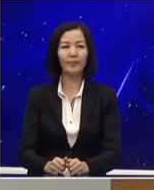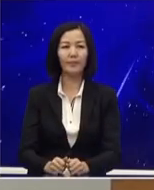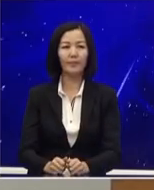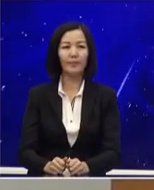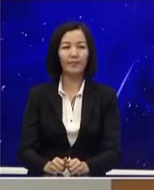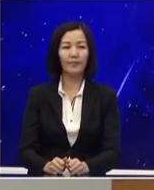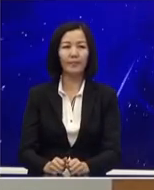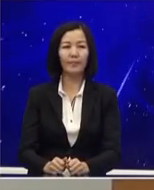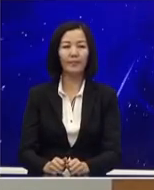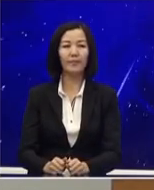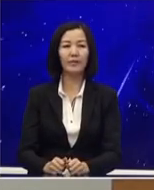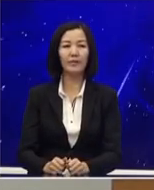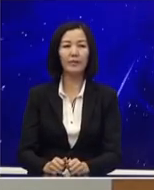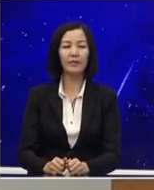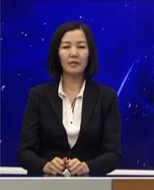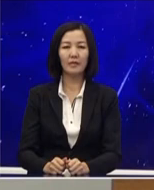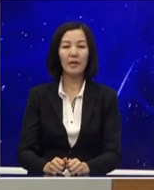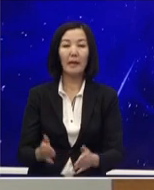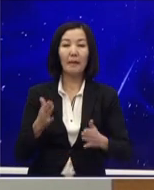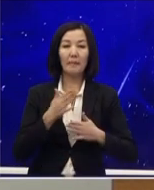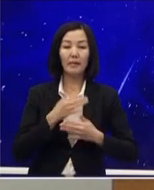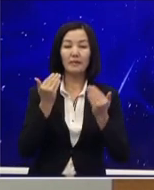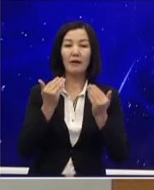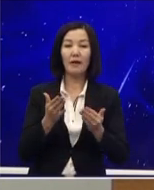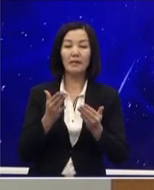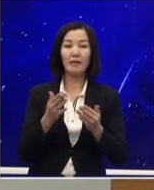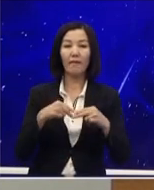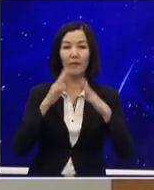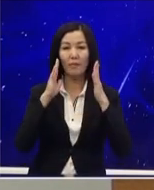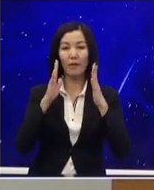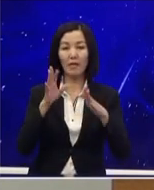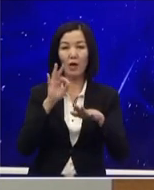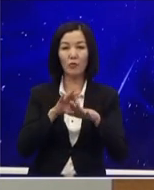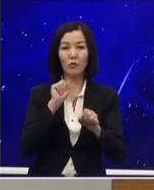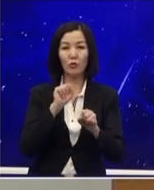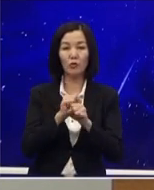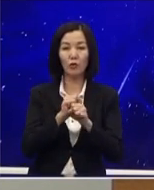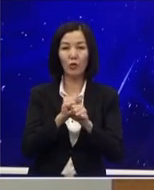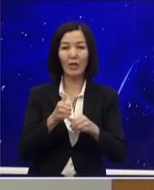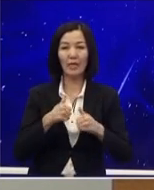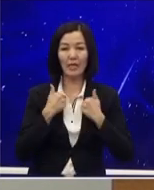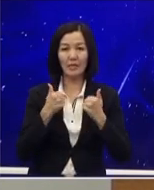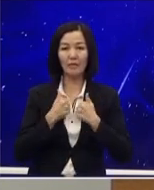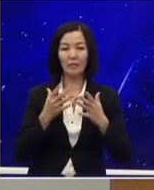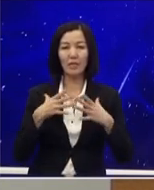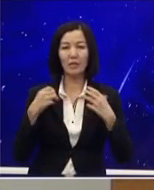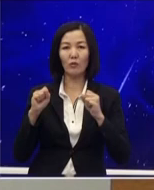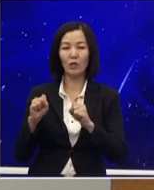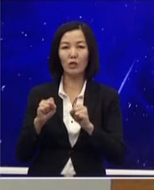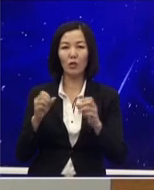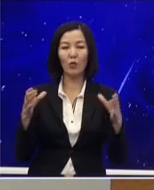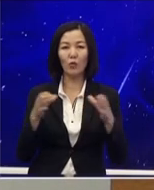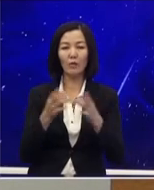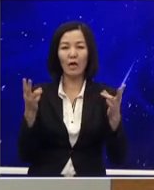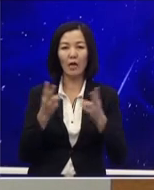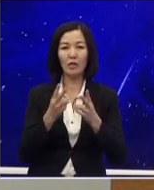При республиканском показателе 7. Біз қазір бар күшімізді індетті ауыздықтауға салып жатырмыз. Денсаулық сақтау ұйымдары бүгінде қажетті